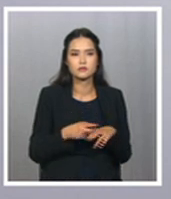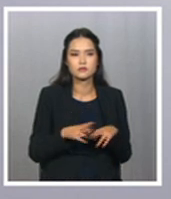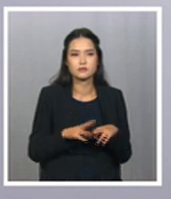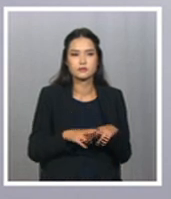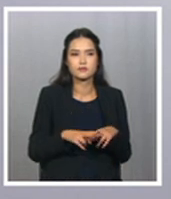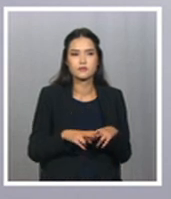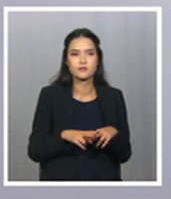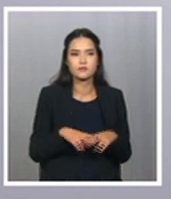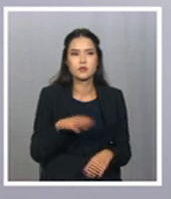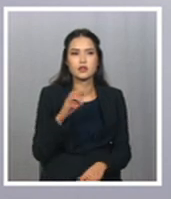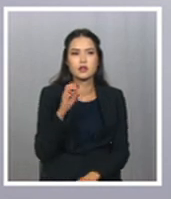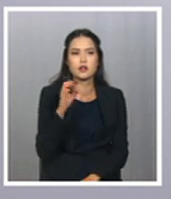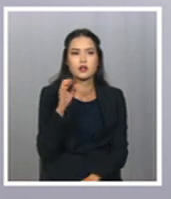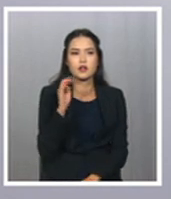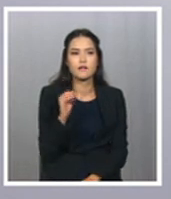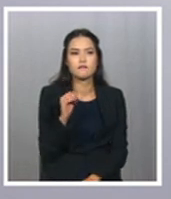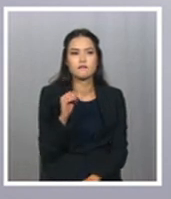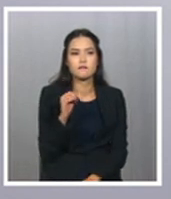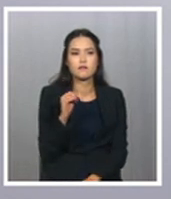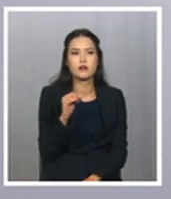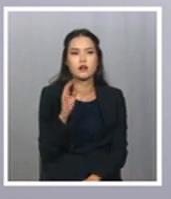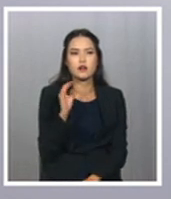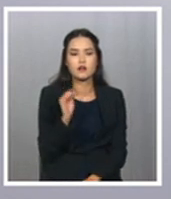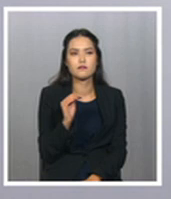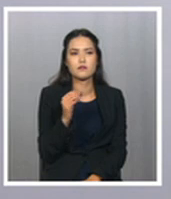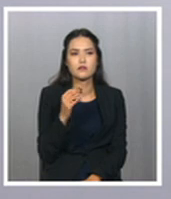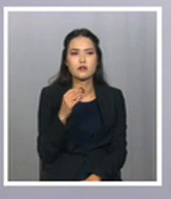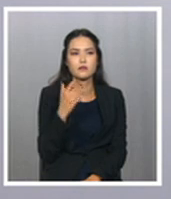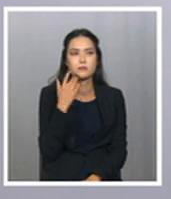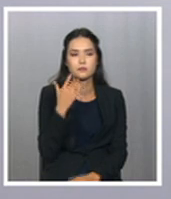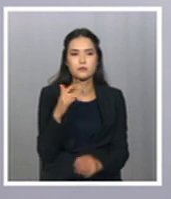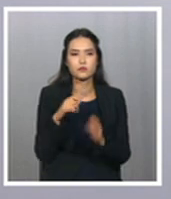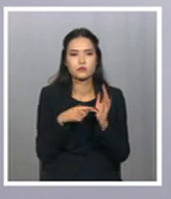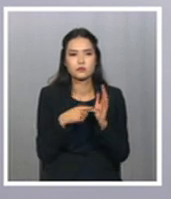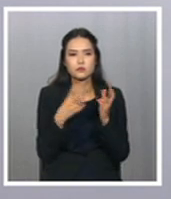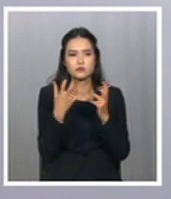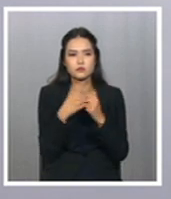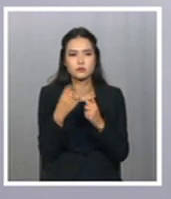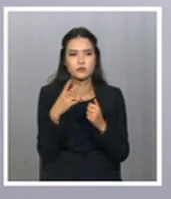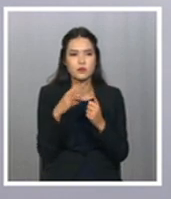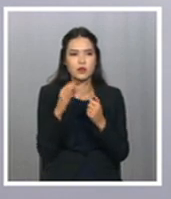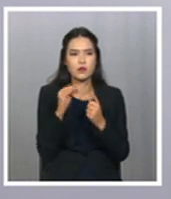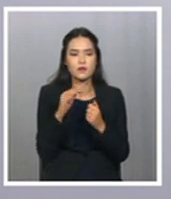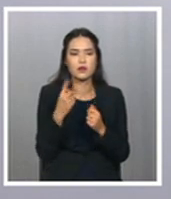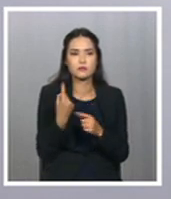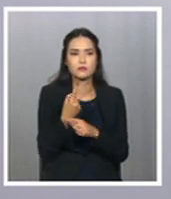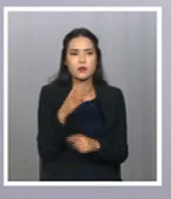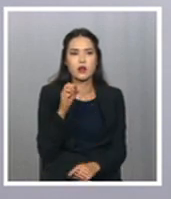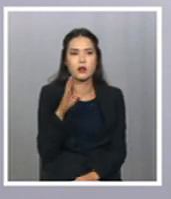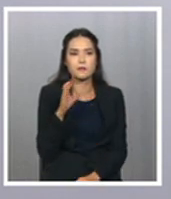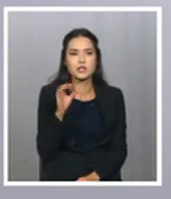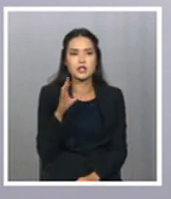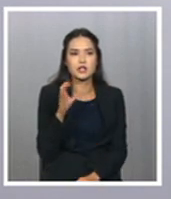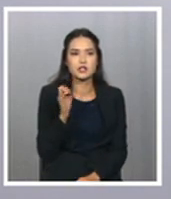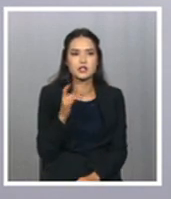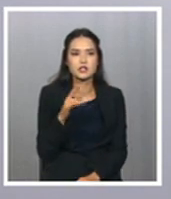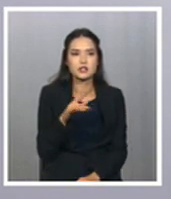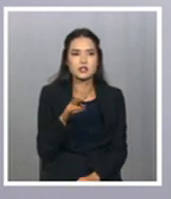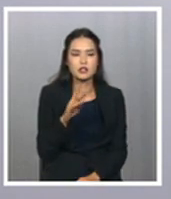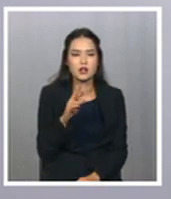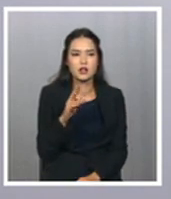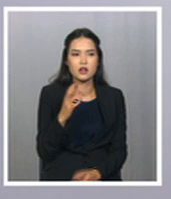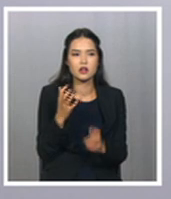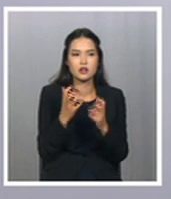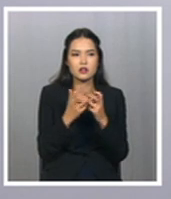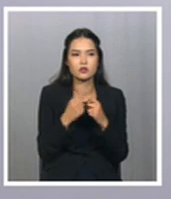F нүктесі, F нүктесіне қарайық. F нүктесінің алдымен абсциссасын анықтау үшін OX осіне перпендикуляр